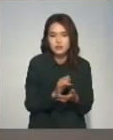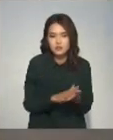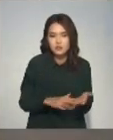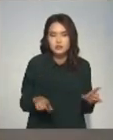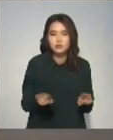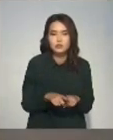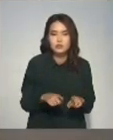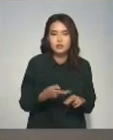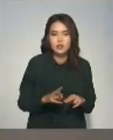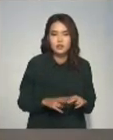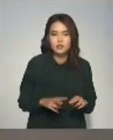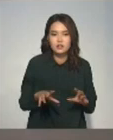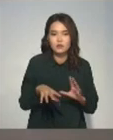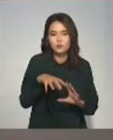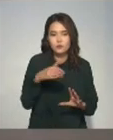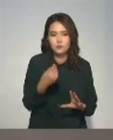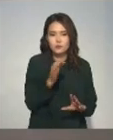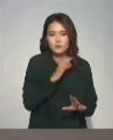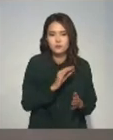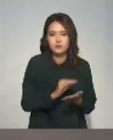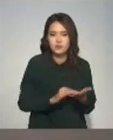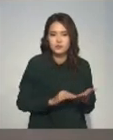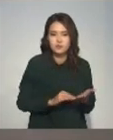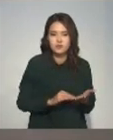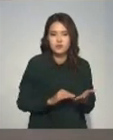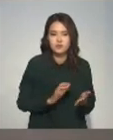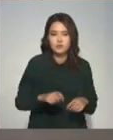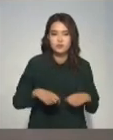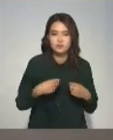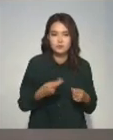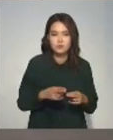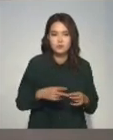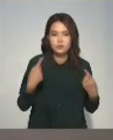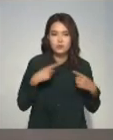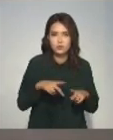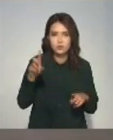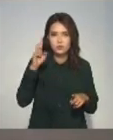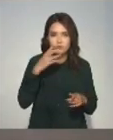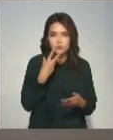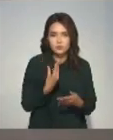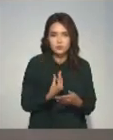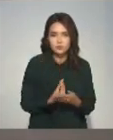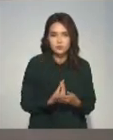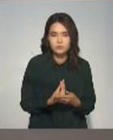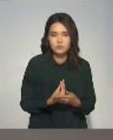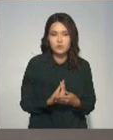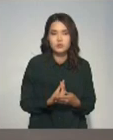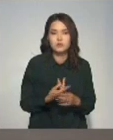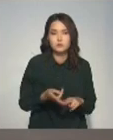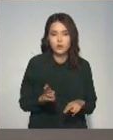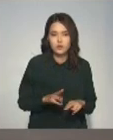послании президента сказано о развитии отечественной фармакологии, да, фармацевтики. Вот, именно поэтому